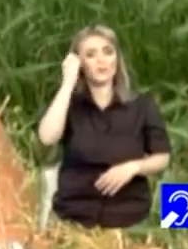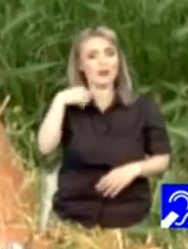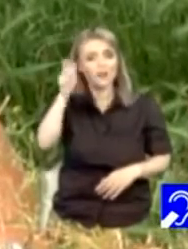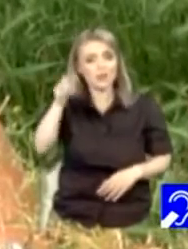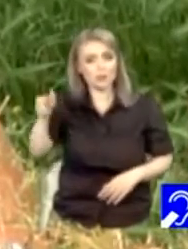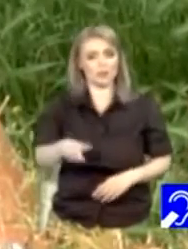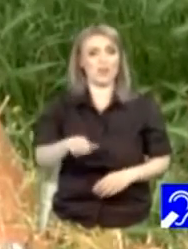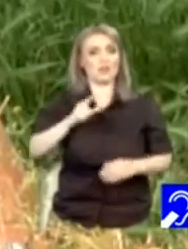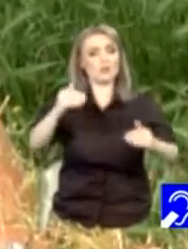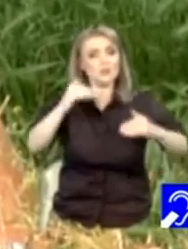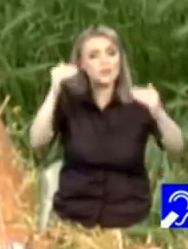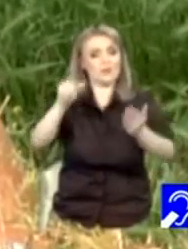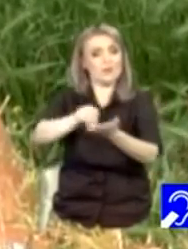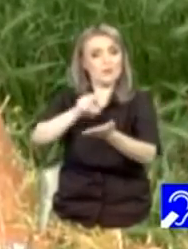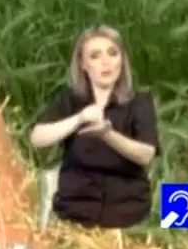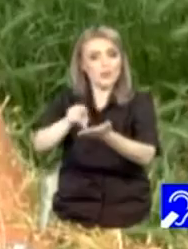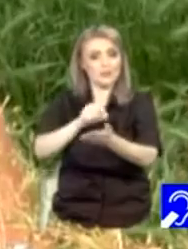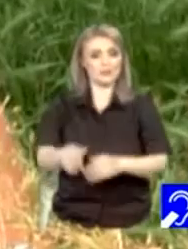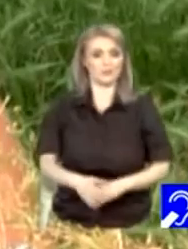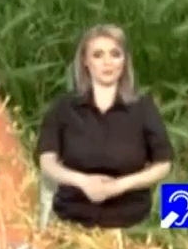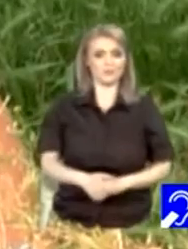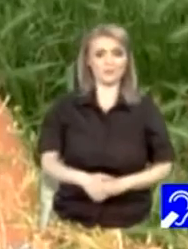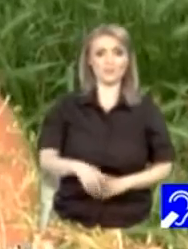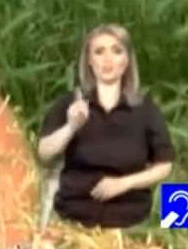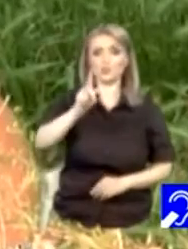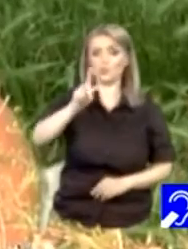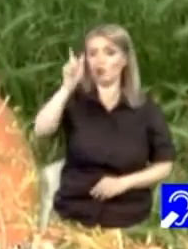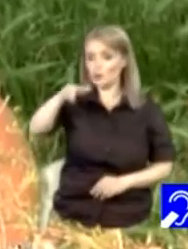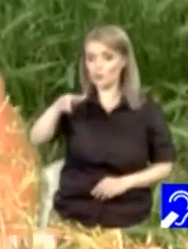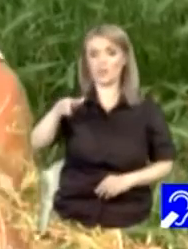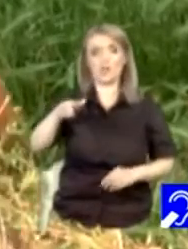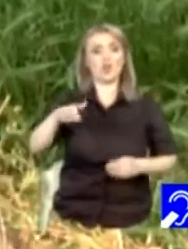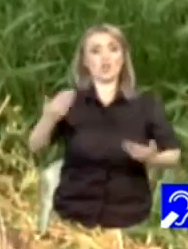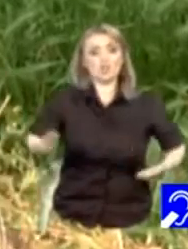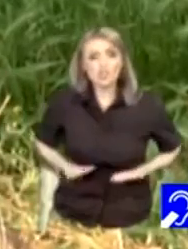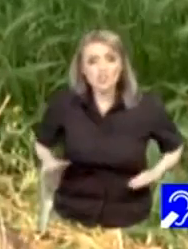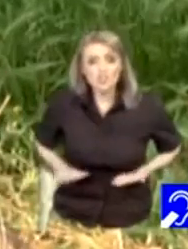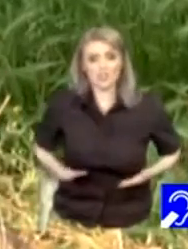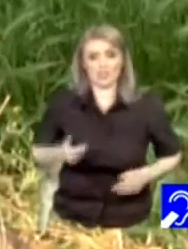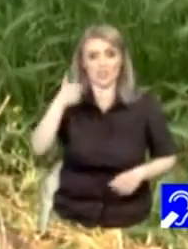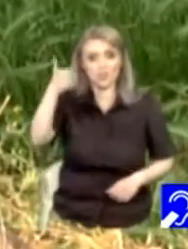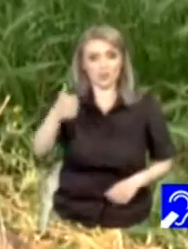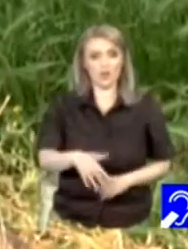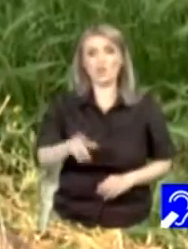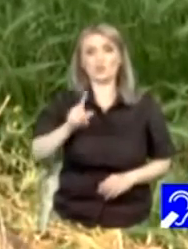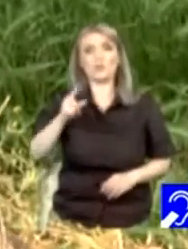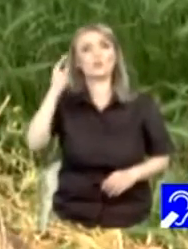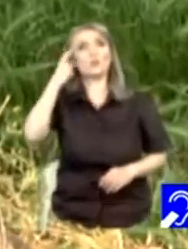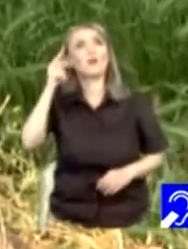mărite și omul să răiască, sunt că trăiește, nu să duc copchii cine știe